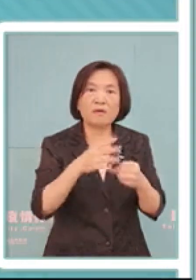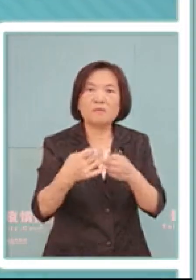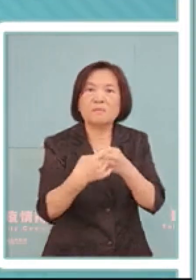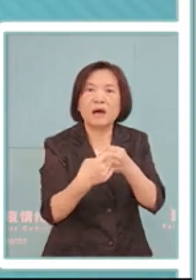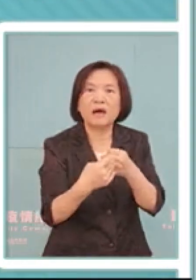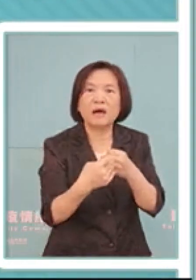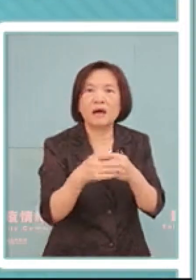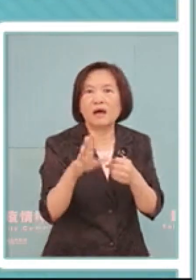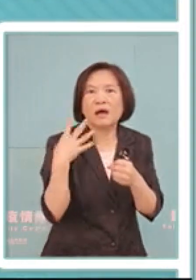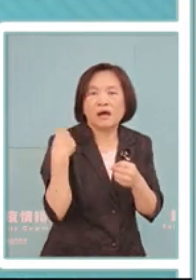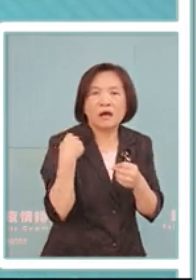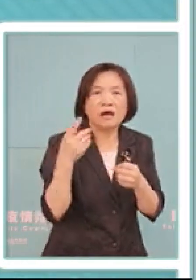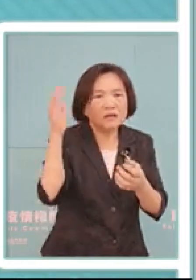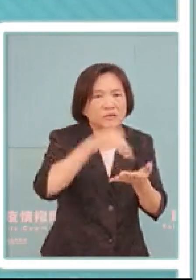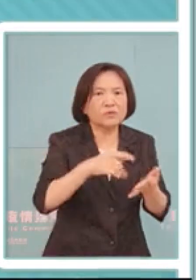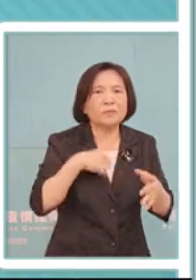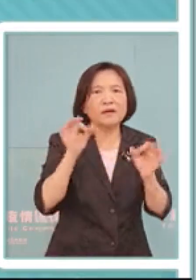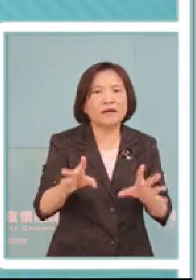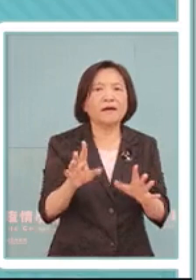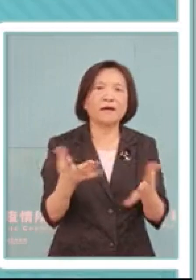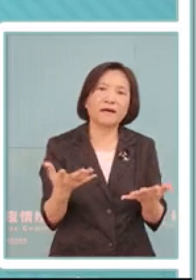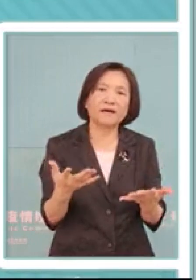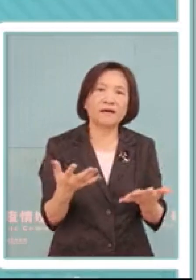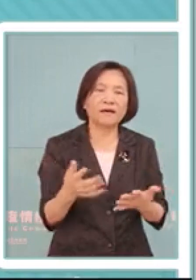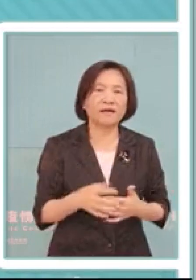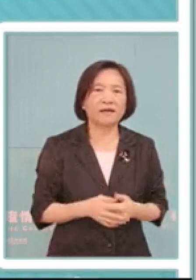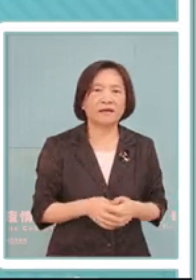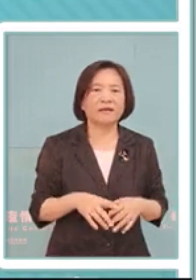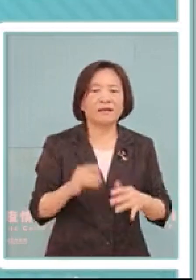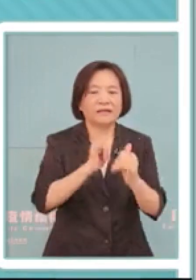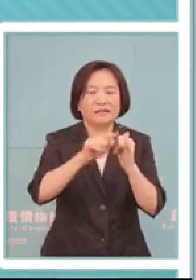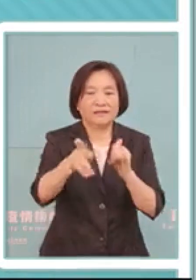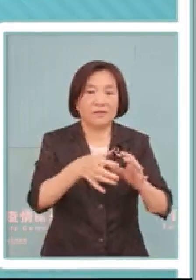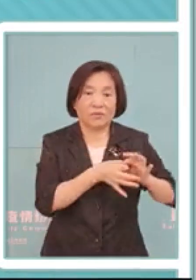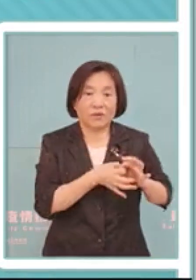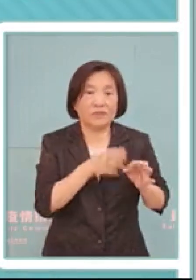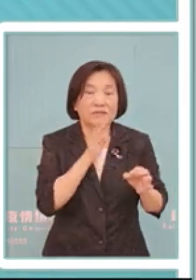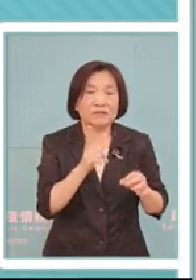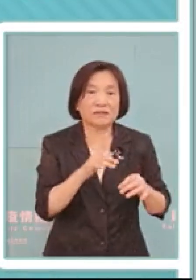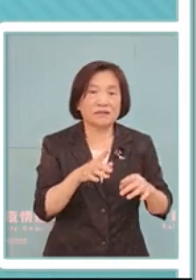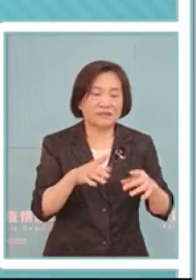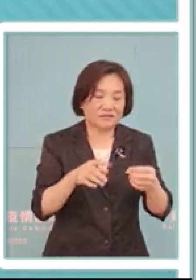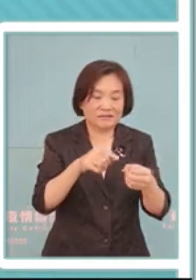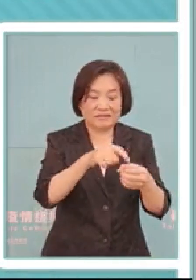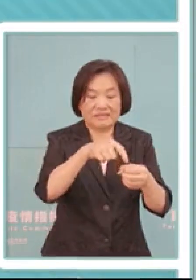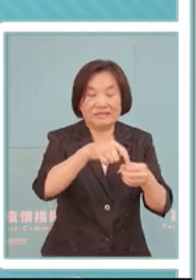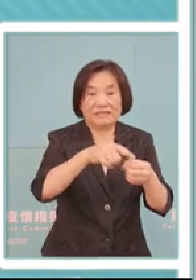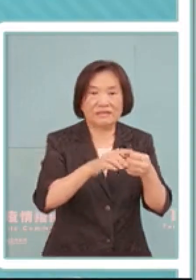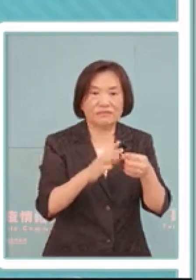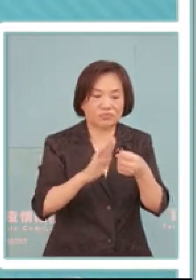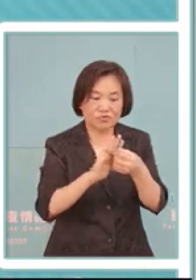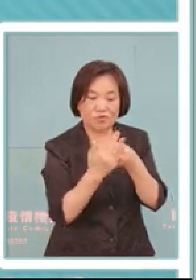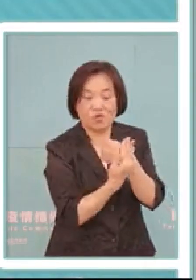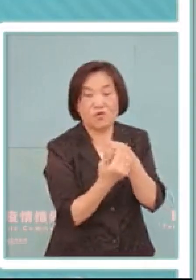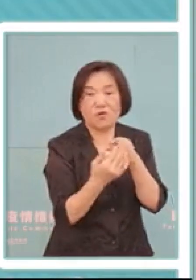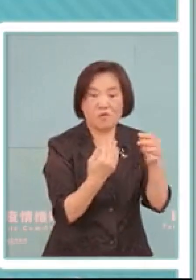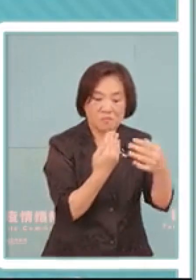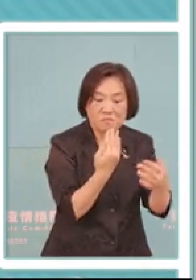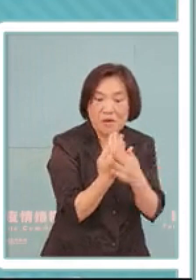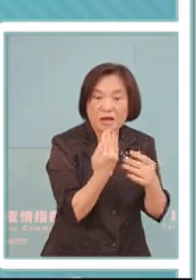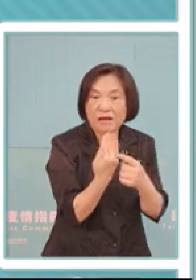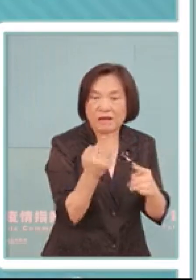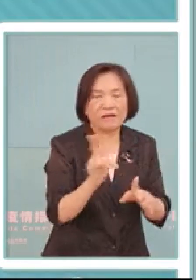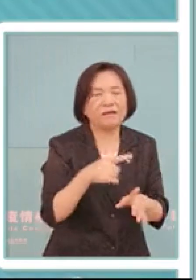呢？ 其实哦，老百姓关心的是哦，那个瓶子里面的疫苗，不是瓶子外面的标签